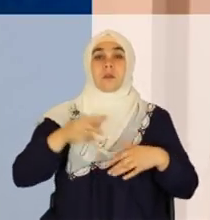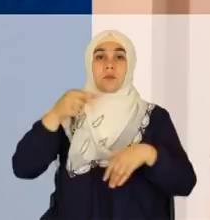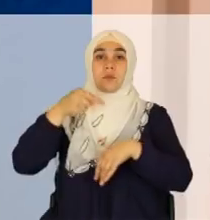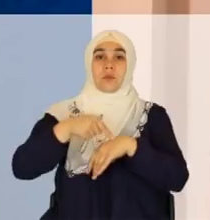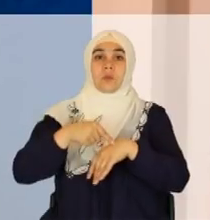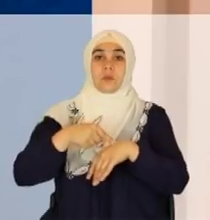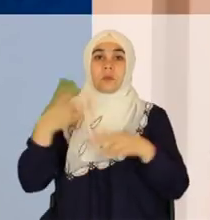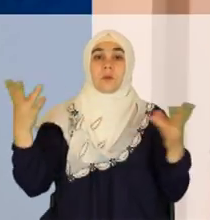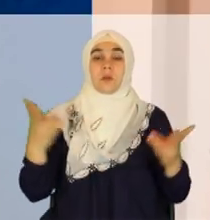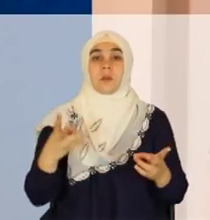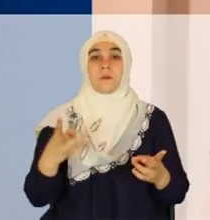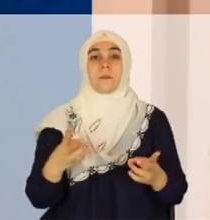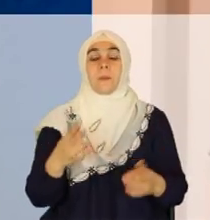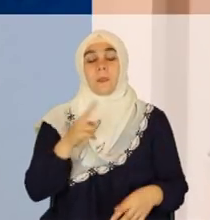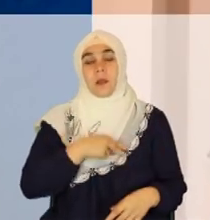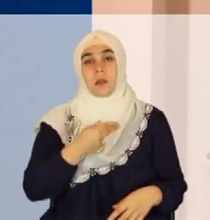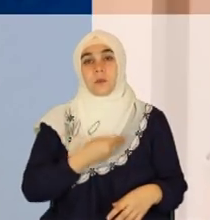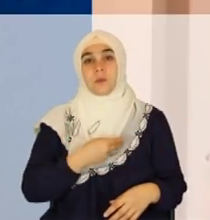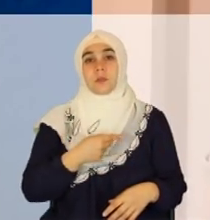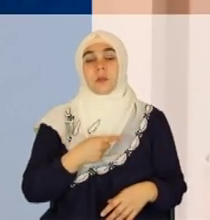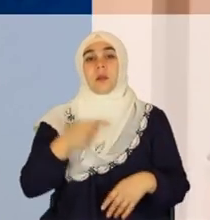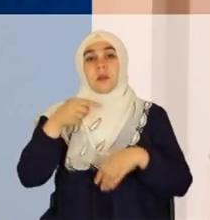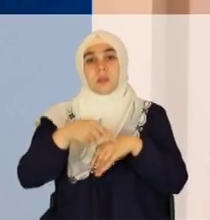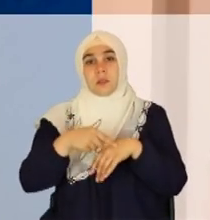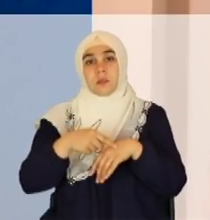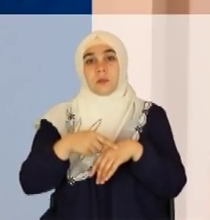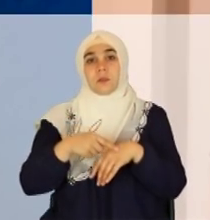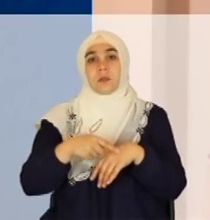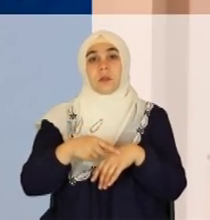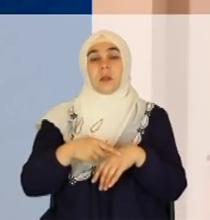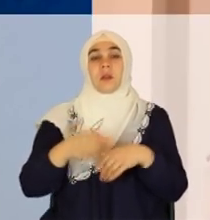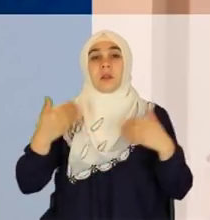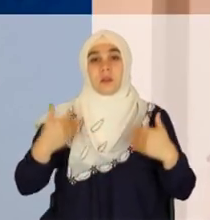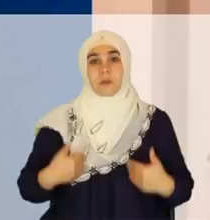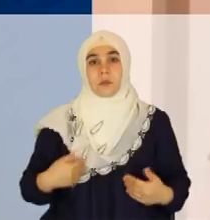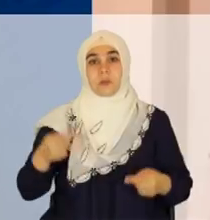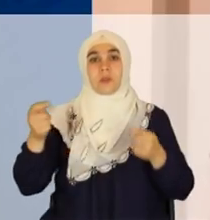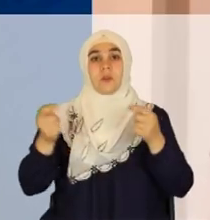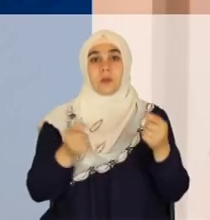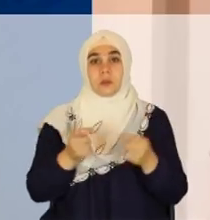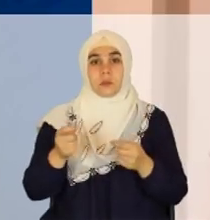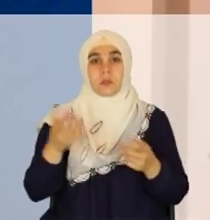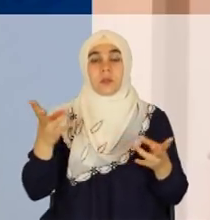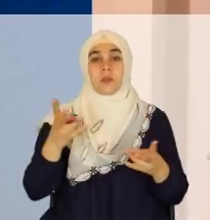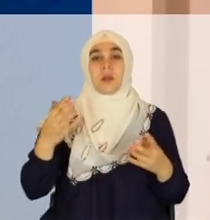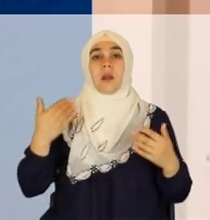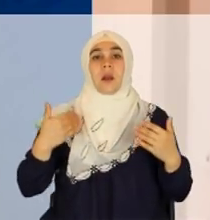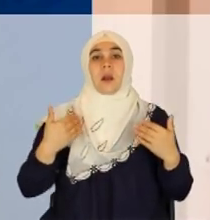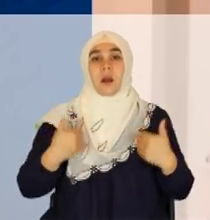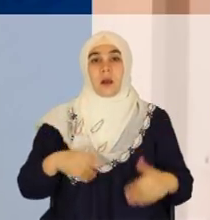kerak. Qalbimiz buni his qilishi kerak, nafsimiz jilovlanishi kerak,